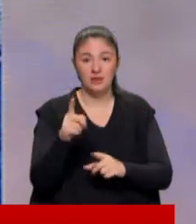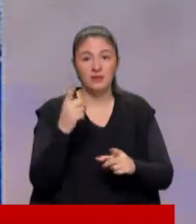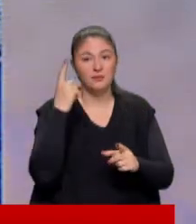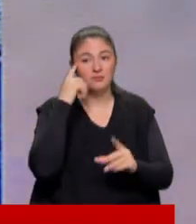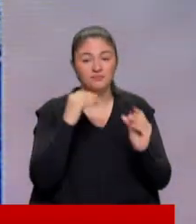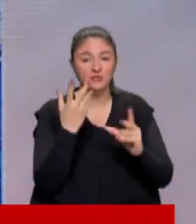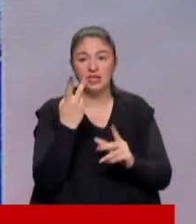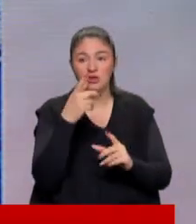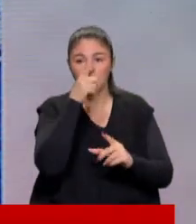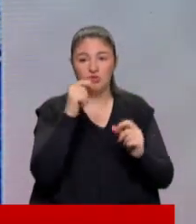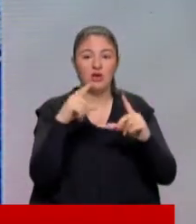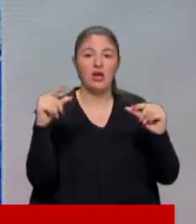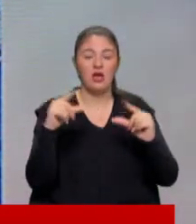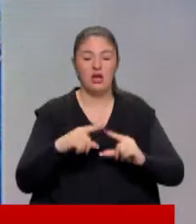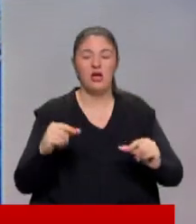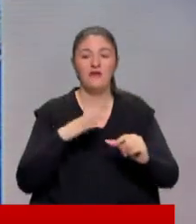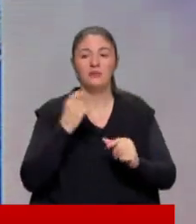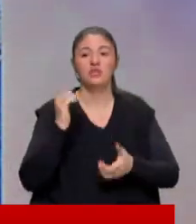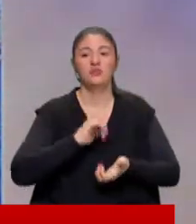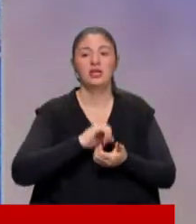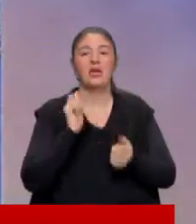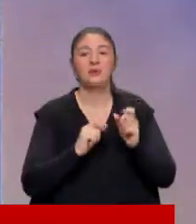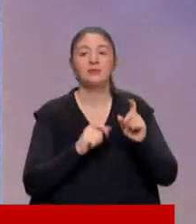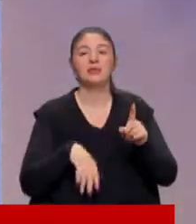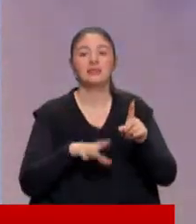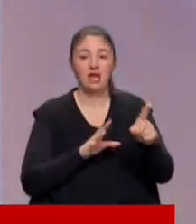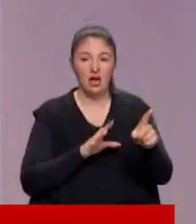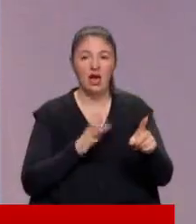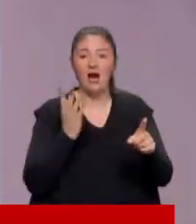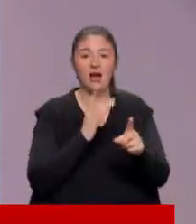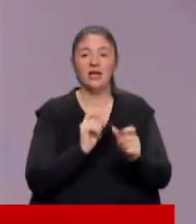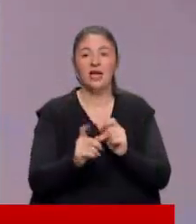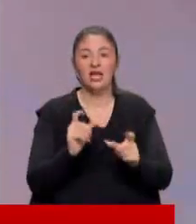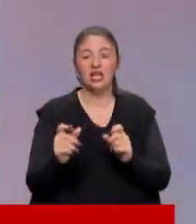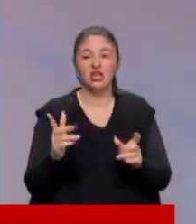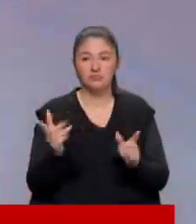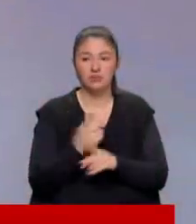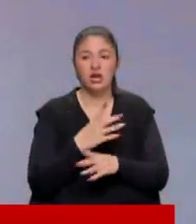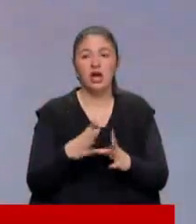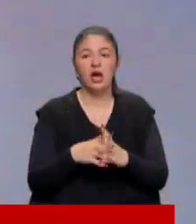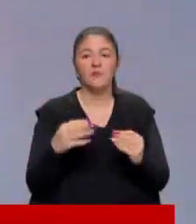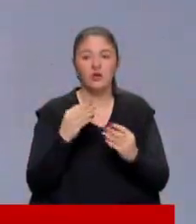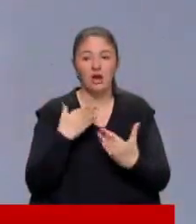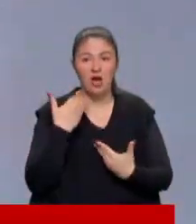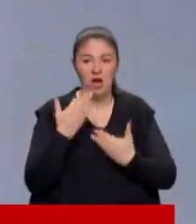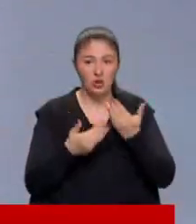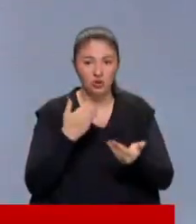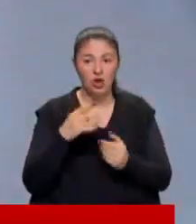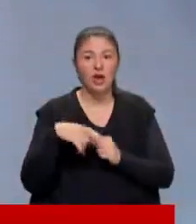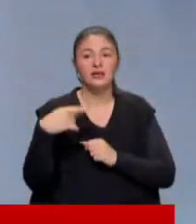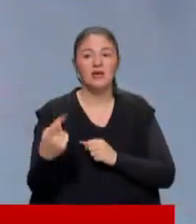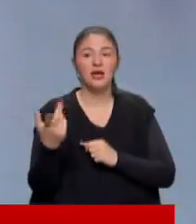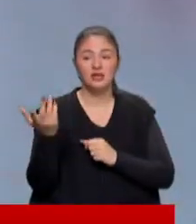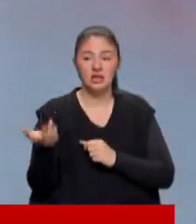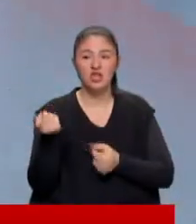iki Türkiye haritası vardı. Biri işbirliği yapılmazsa hangi il ve ilçelerin kaybedileceğini anlatıyordu. Diğeri